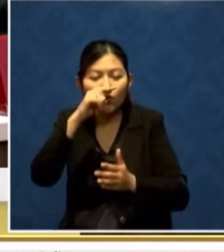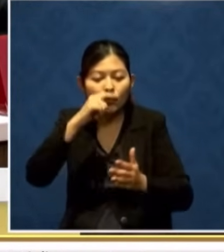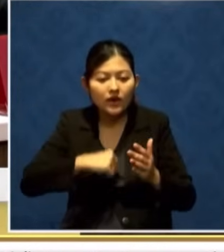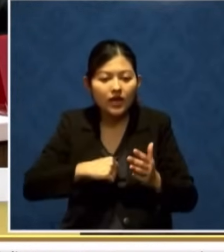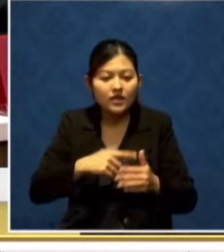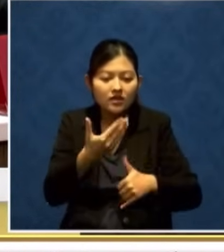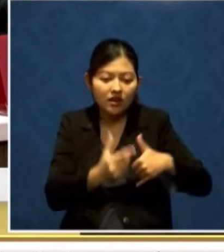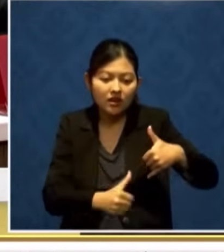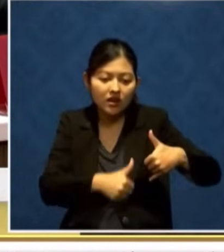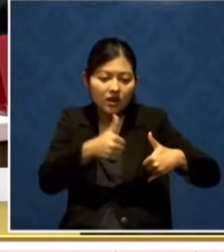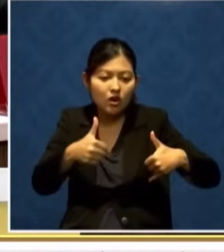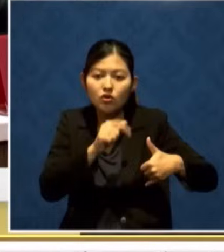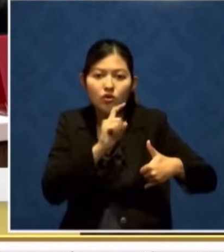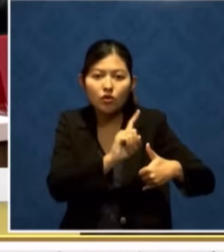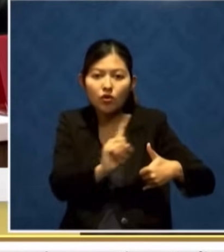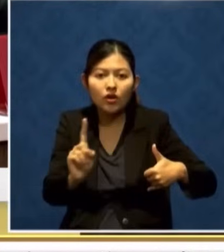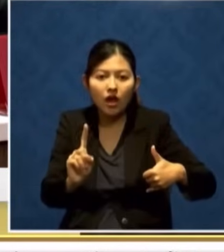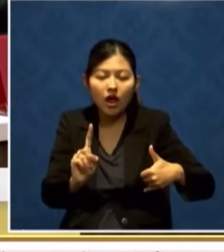ผมเชื่อมั่นว่าเจ้าหน้าที่ตำรวจทั่วประเทศฟังผมได้ฟังการประชุมครั้งนี้ครับผมให้กำลังใจนะครับตำรวจดีต้องมีตำรวจเลวต้องเอาออกไป